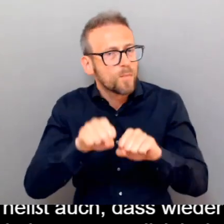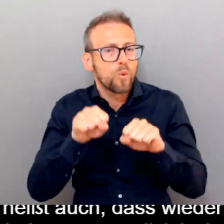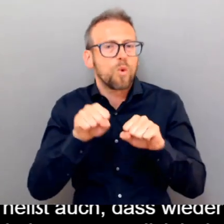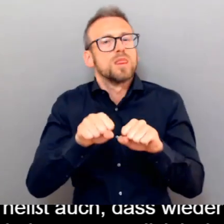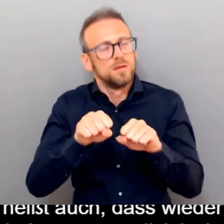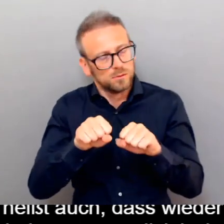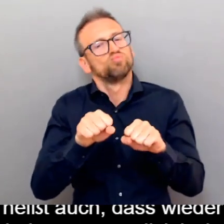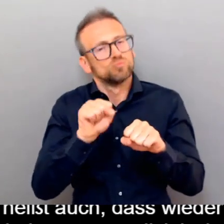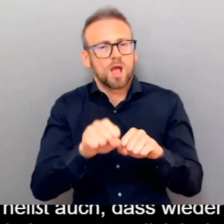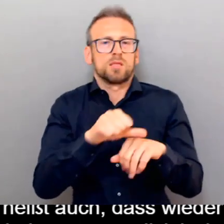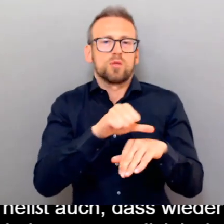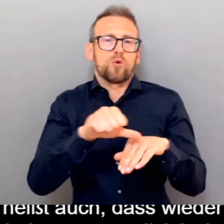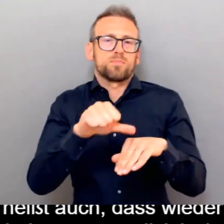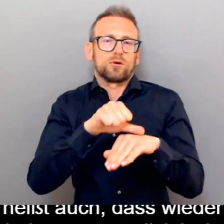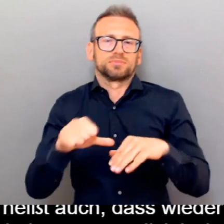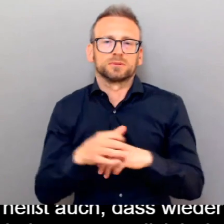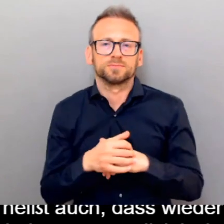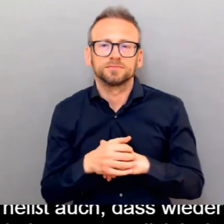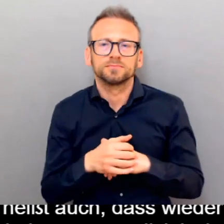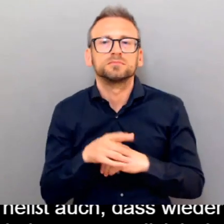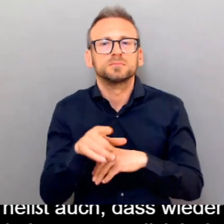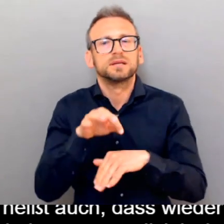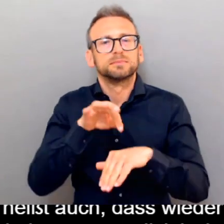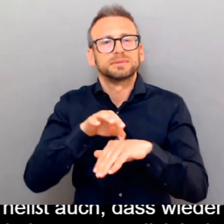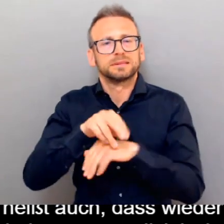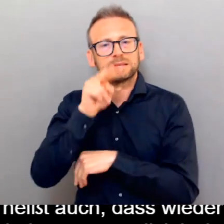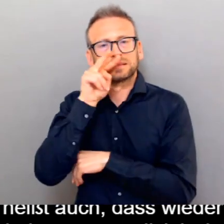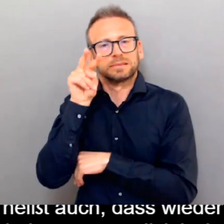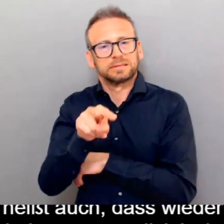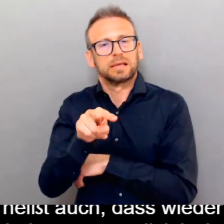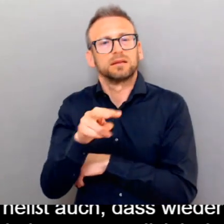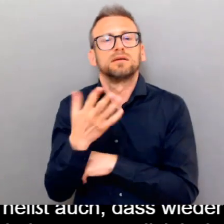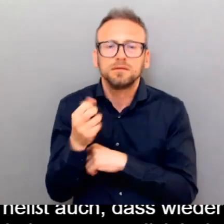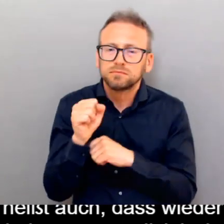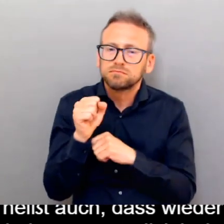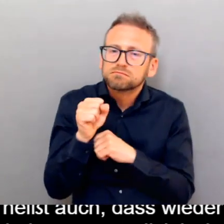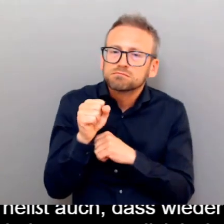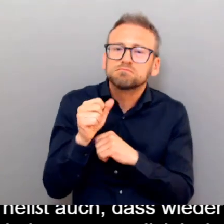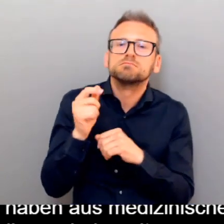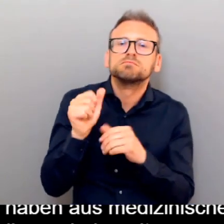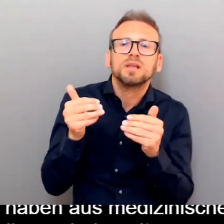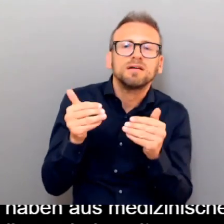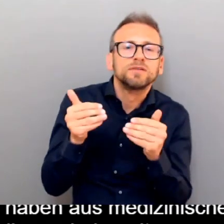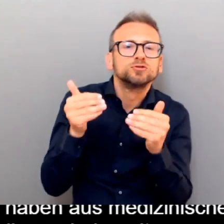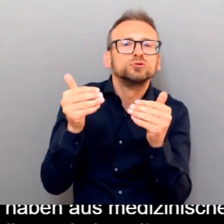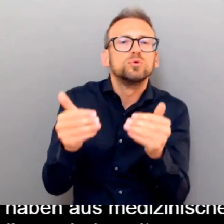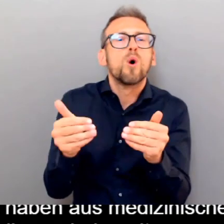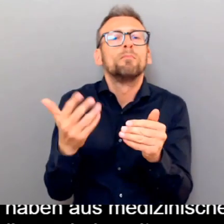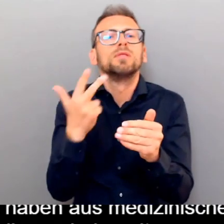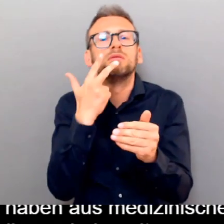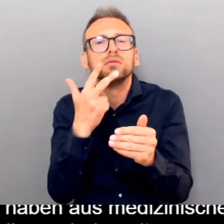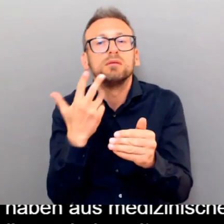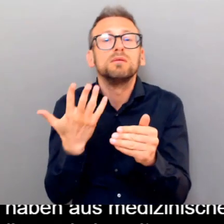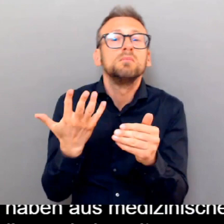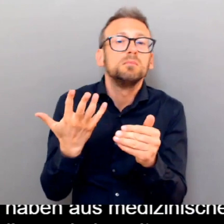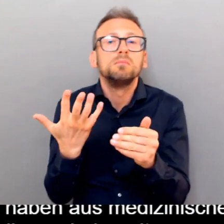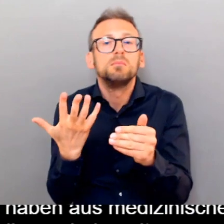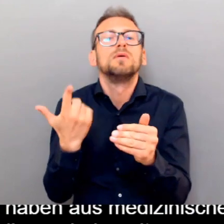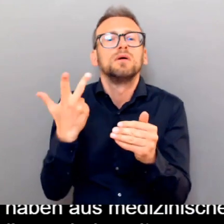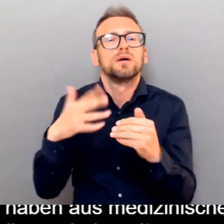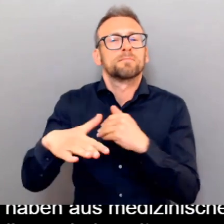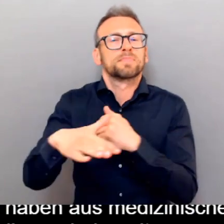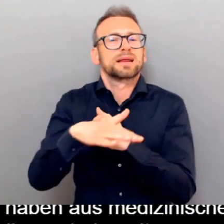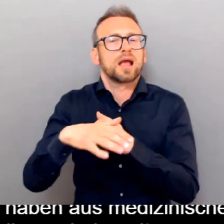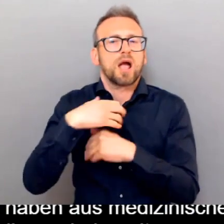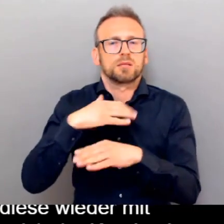Normalbetrieb gehen können. Das ist aber auch sehr klar ersichtlich, wenn man sieht, wie viele Menschen eben auch